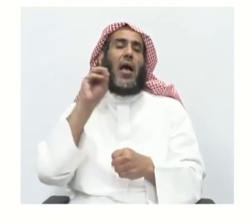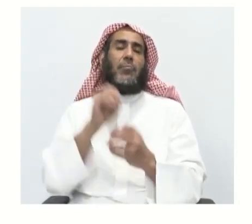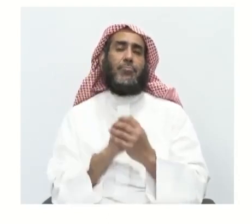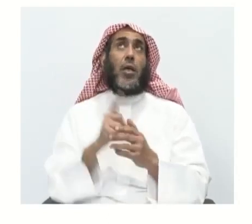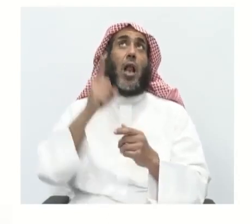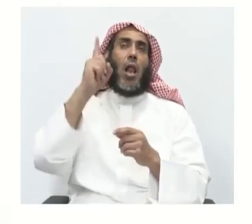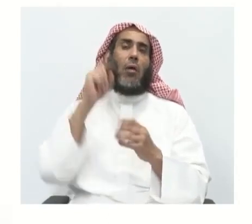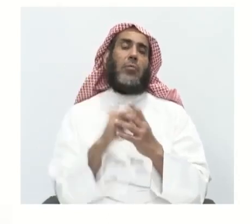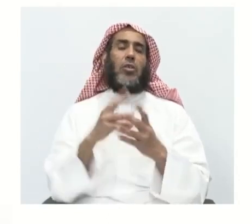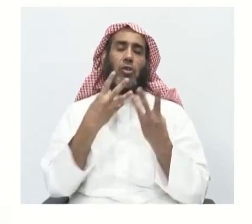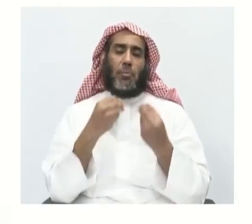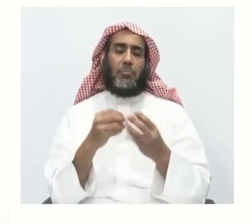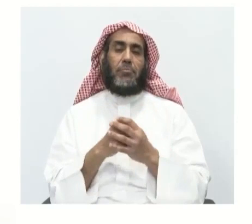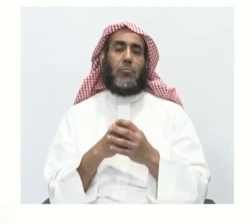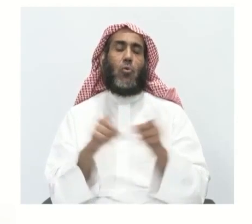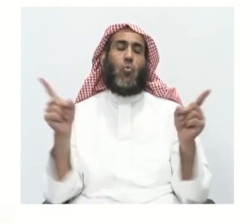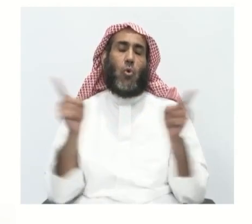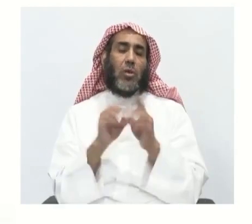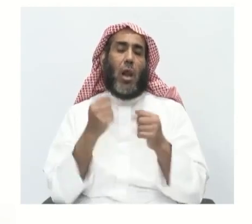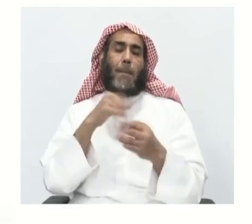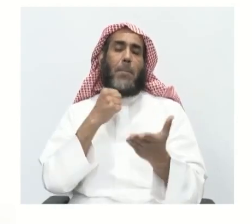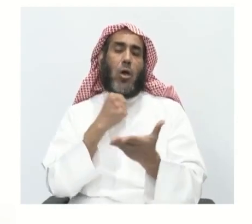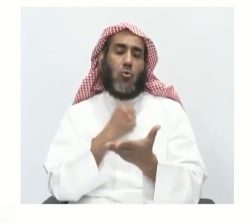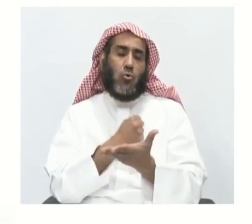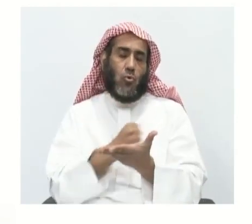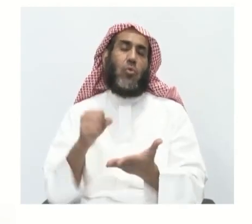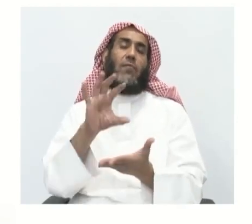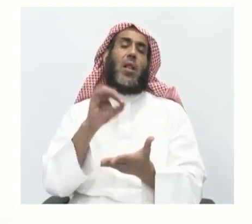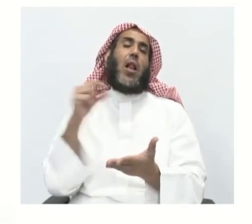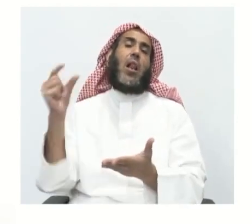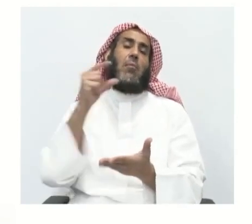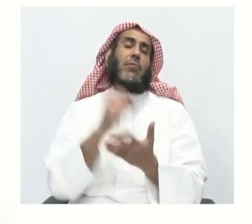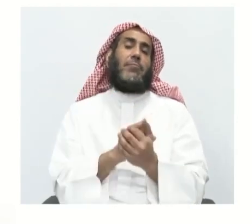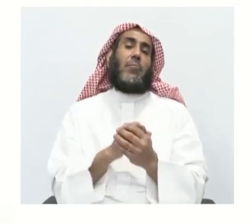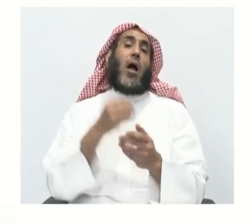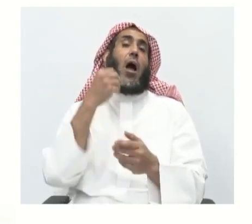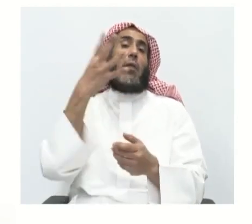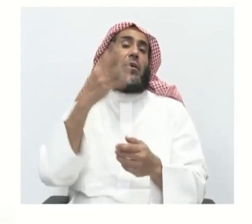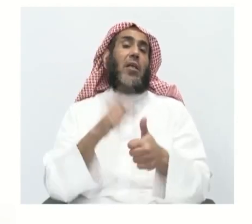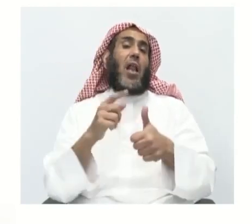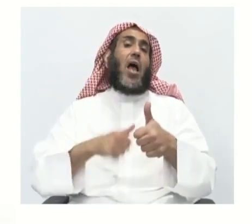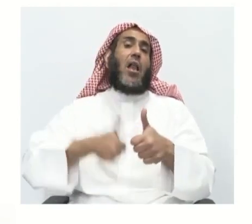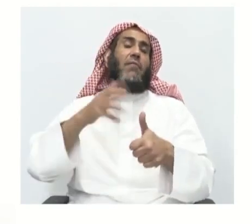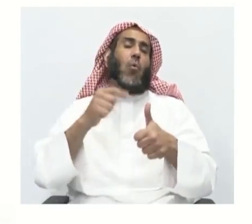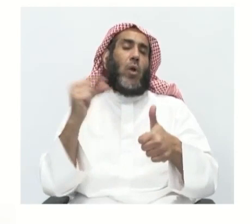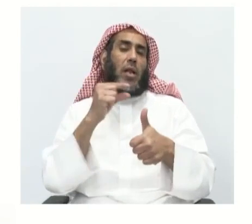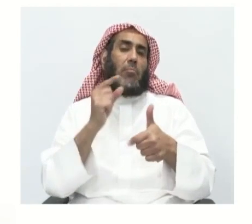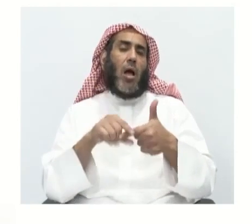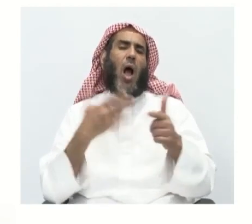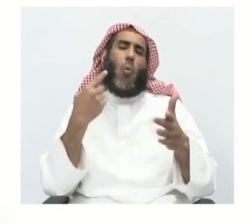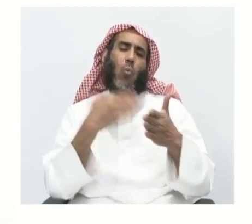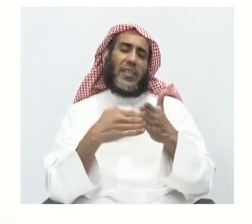اله جميل وخلاصه الامر ان ما يحذف من الكلمه ان ما يحذف من الكلمه اربعه اشياء الالف من اول الكلمه او